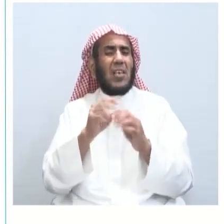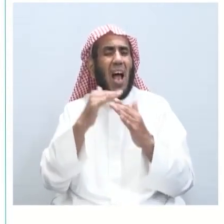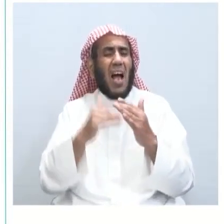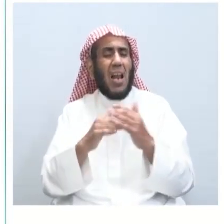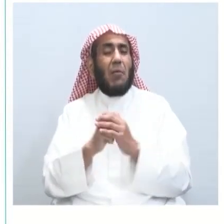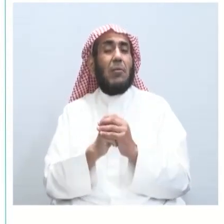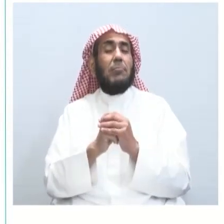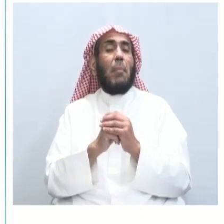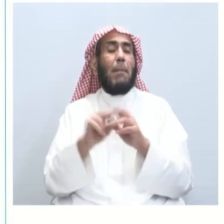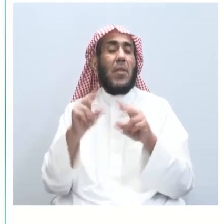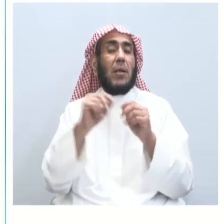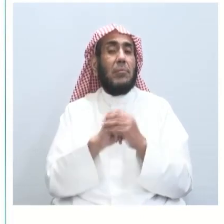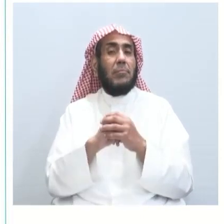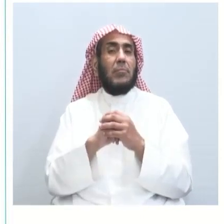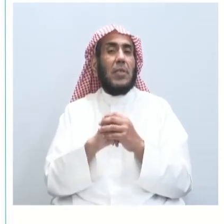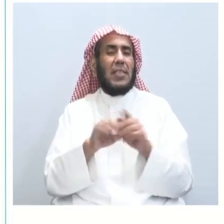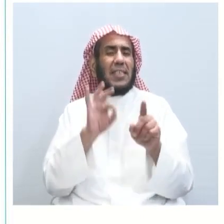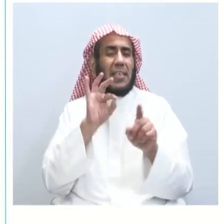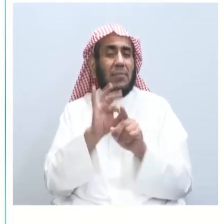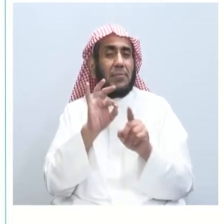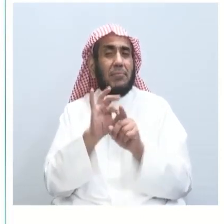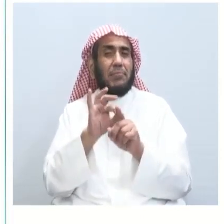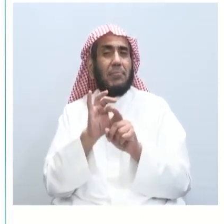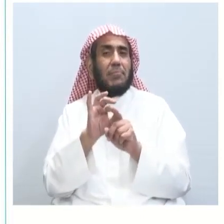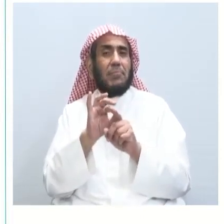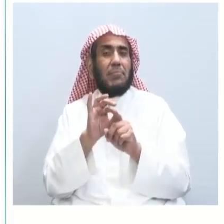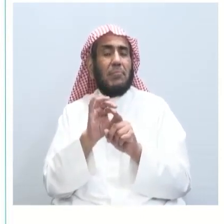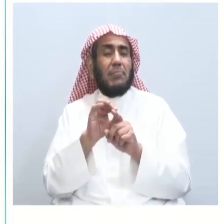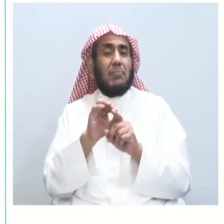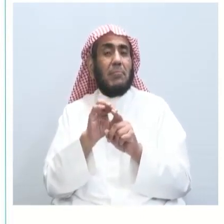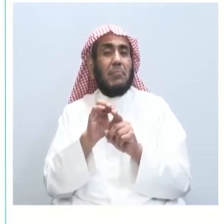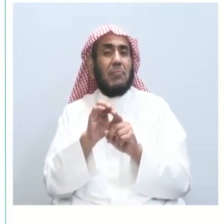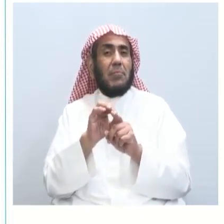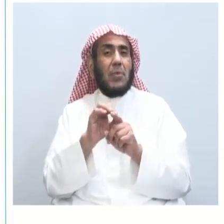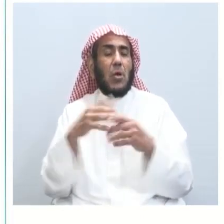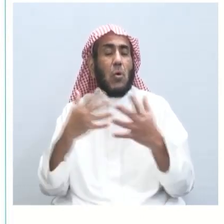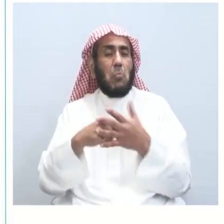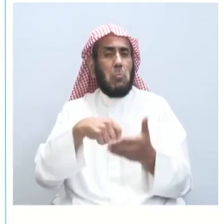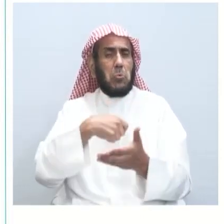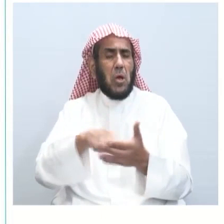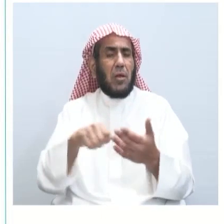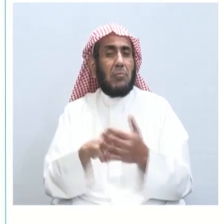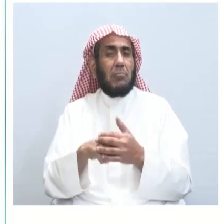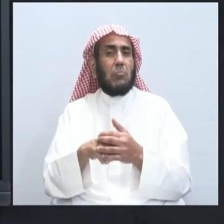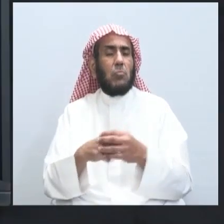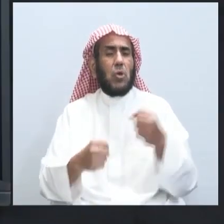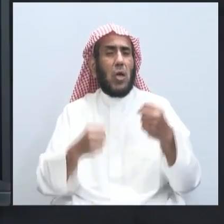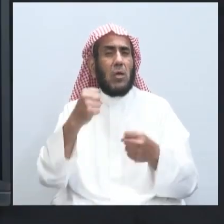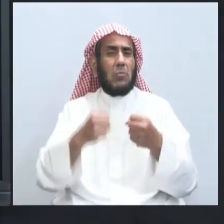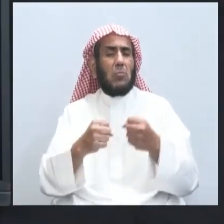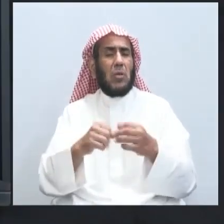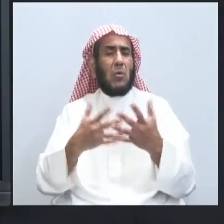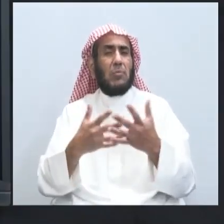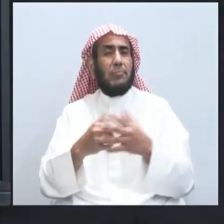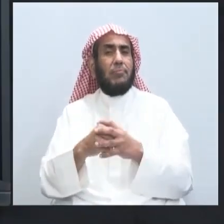فاقل مثلا حينما تستهدف مثلا مشترين او مستهلكين بسيارات قد